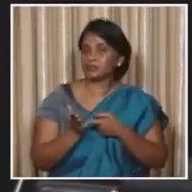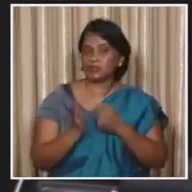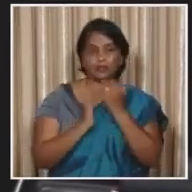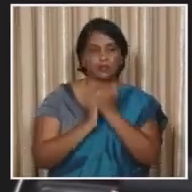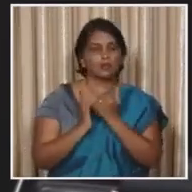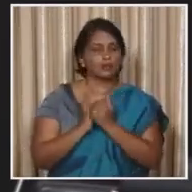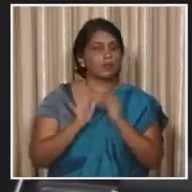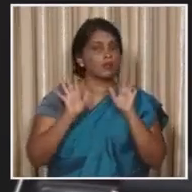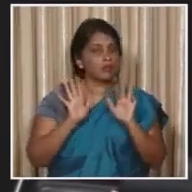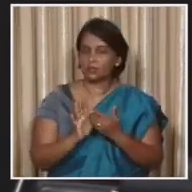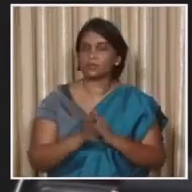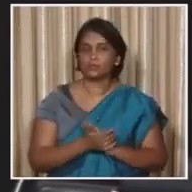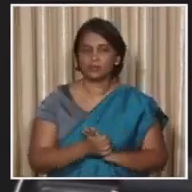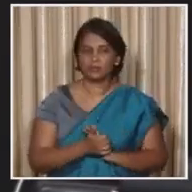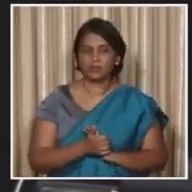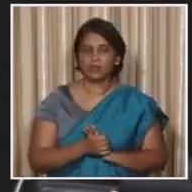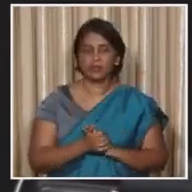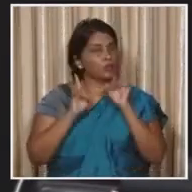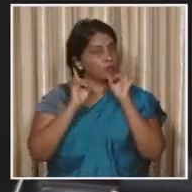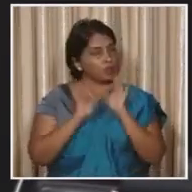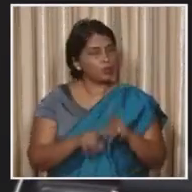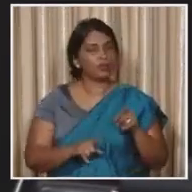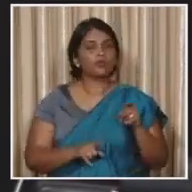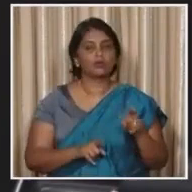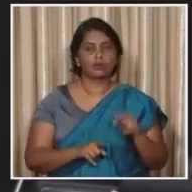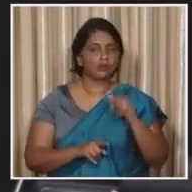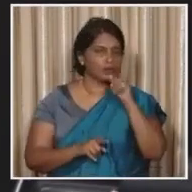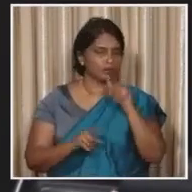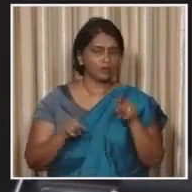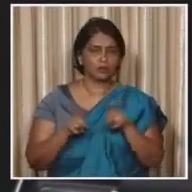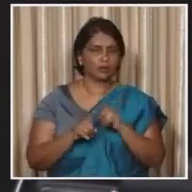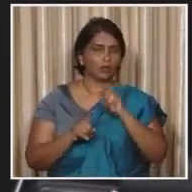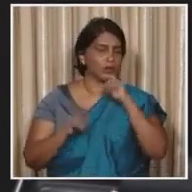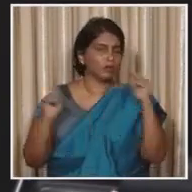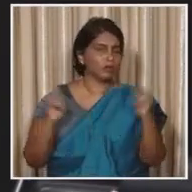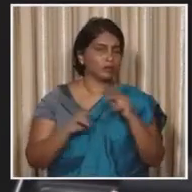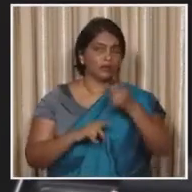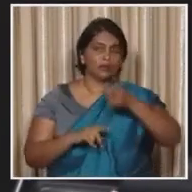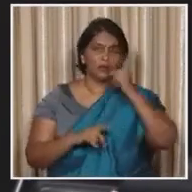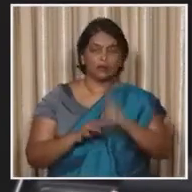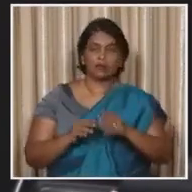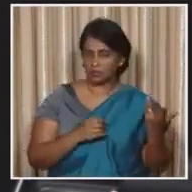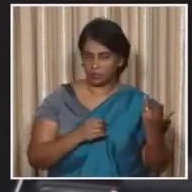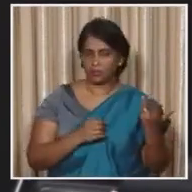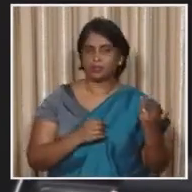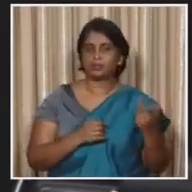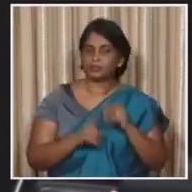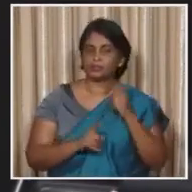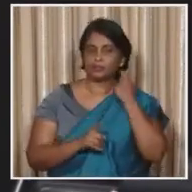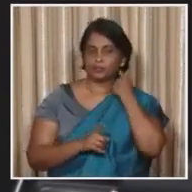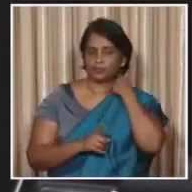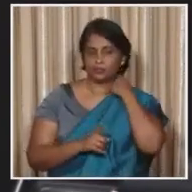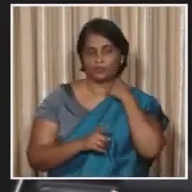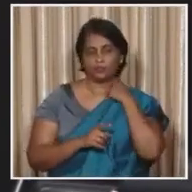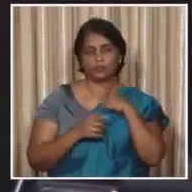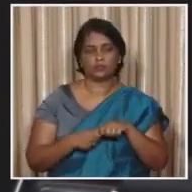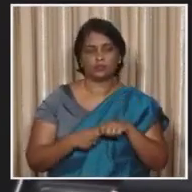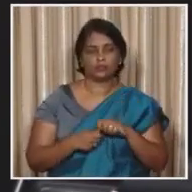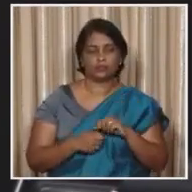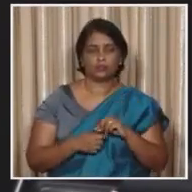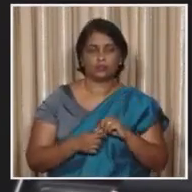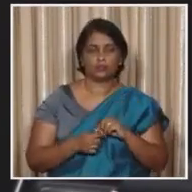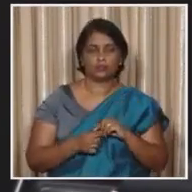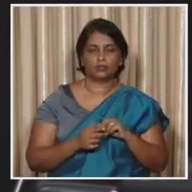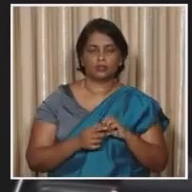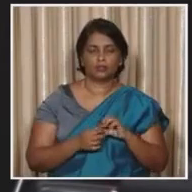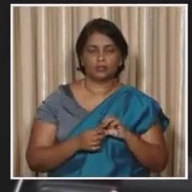කරුණු නමයම අරගෙන පෙන්නවා. ඒ නමේ අනුවම කිසිම ආකාරයකින් ශ්‍රේෂ්ඨාධිකරණ නියෝගයෙන් පිටපැනලා නැහැ. එතකොට